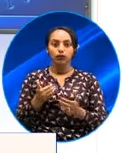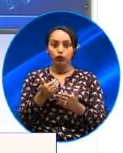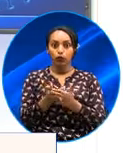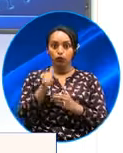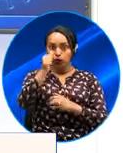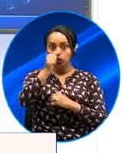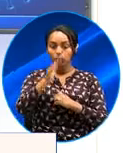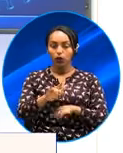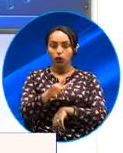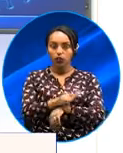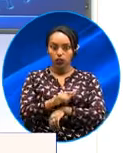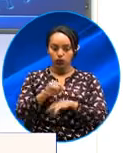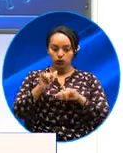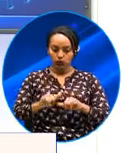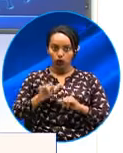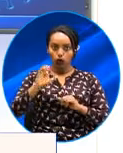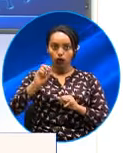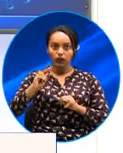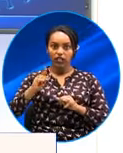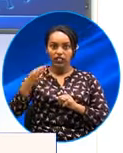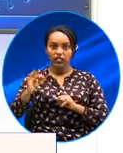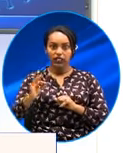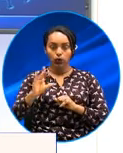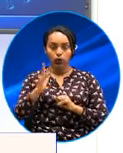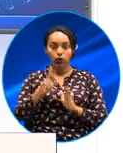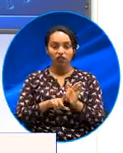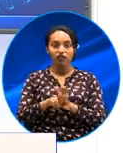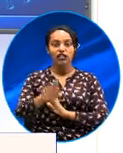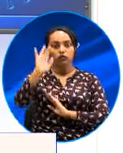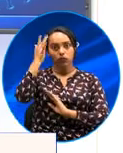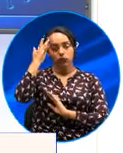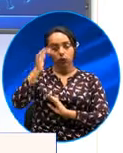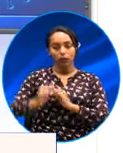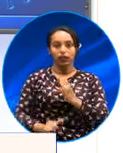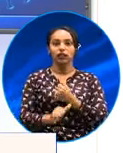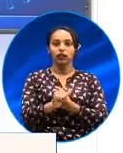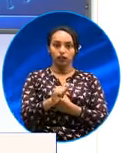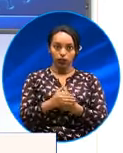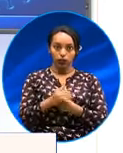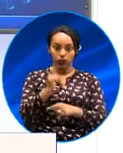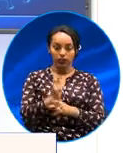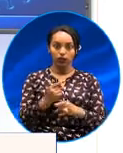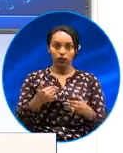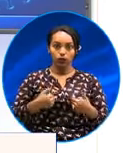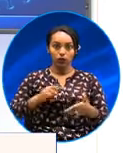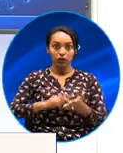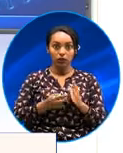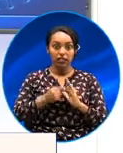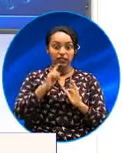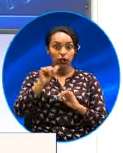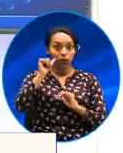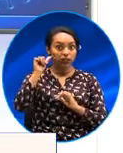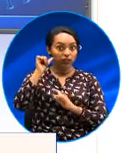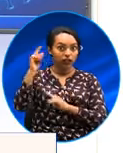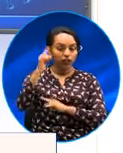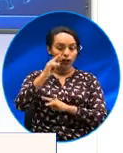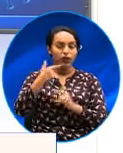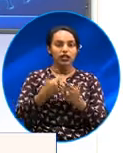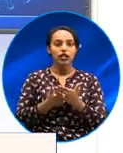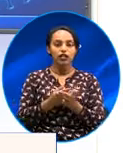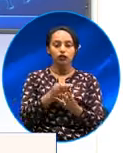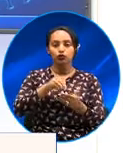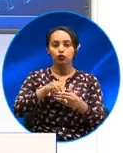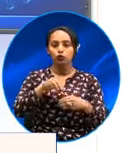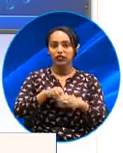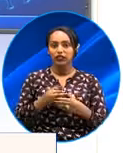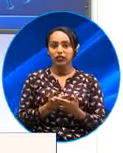የሚደርሱ ኢትዮጵያውያን ዜጎች በዚሁ የኮቪድ-19 የኮሮና ቫይረስ ወረርሽኝ መጠቃታቸው ተረጋግጧል ማለት ነው በትላንትና ሁለት። ከነዚህም